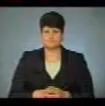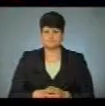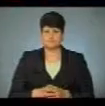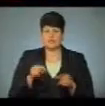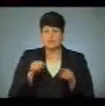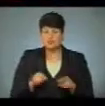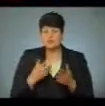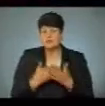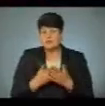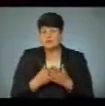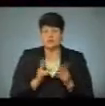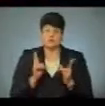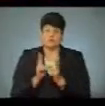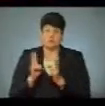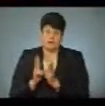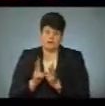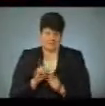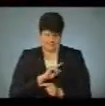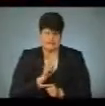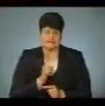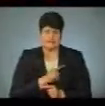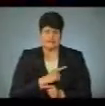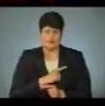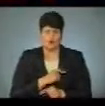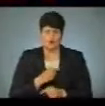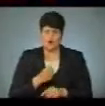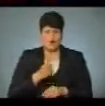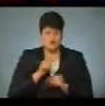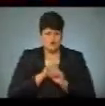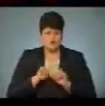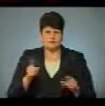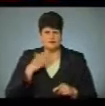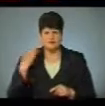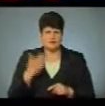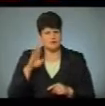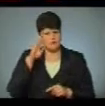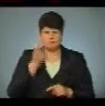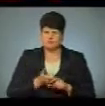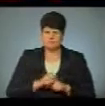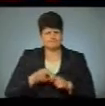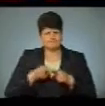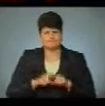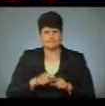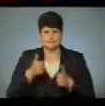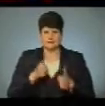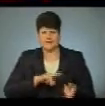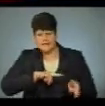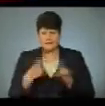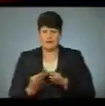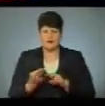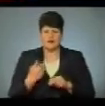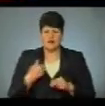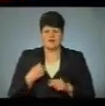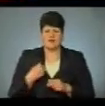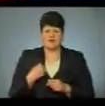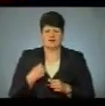Тут ніби суперники всі таки досить сильні, особливо з останніми. Він хлопець дуже технічний, добре кидає, а я досить таки